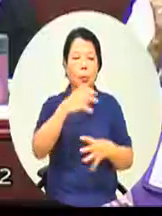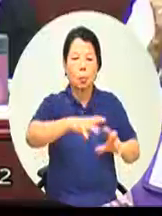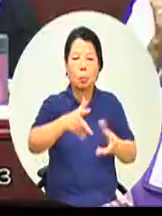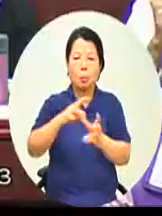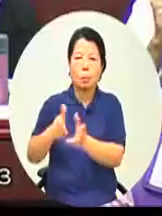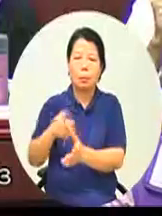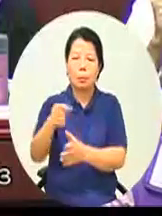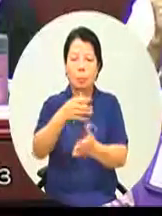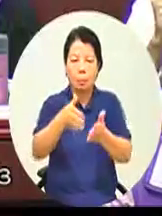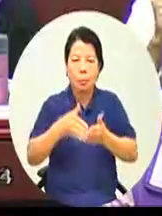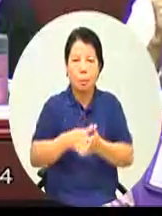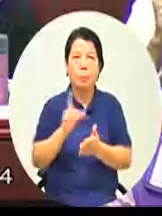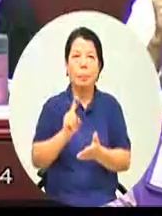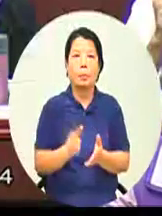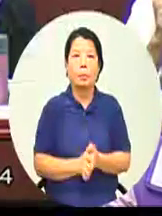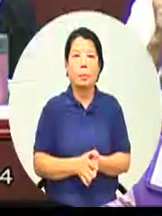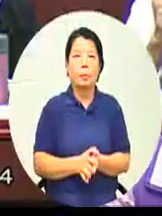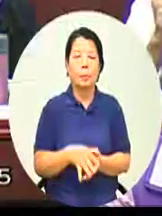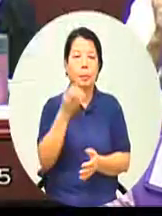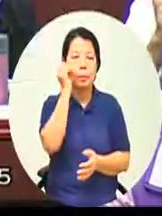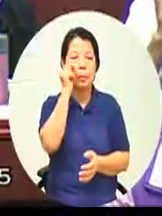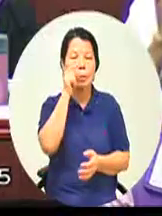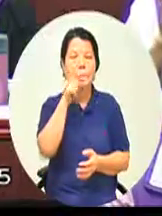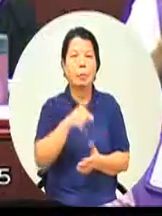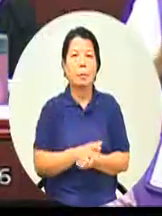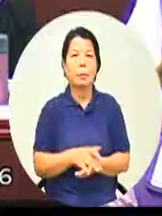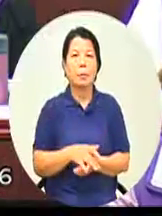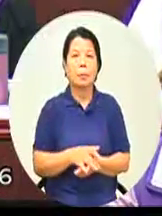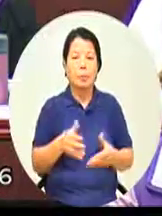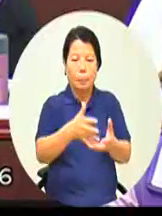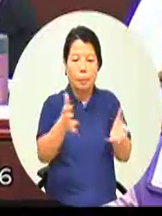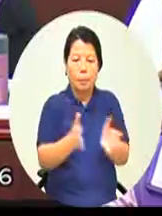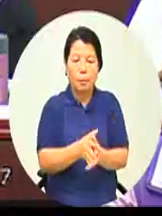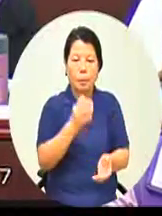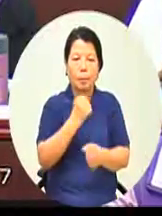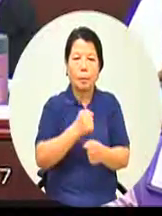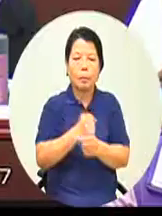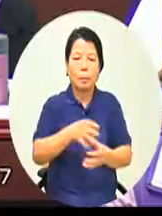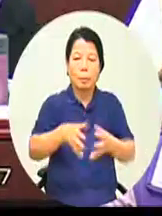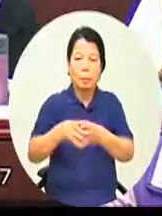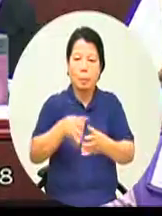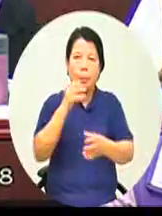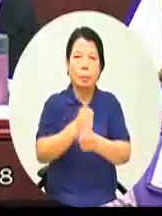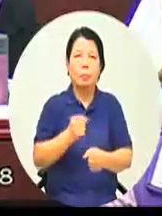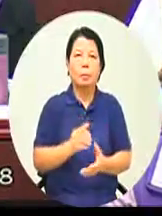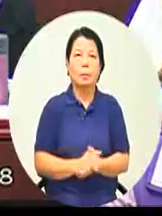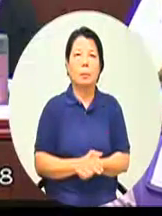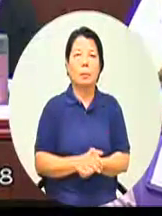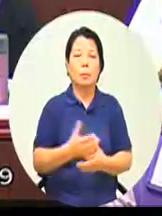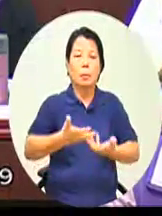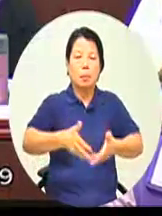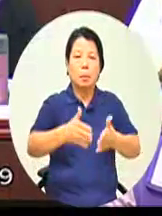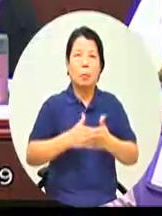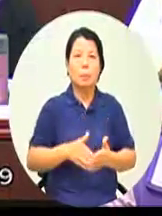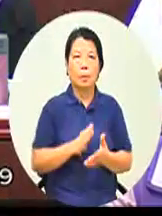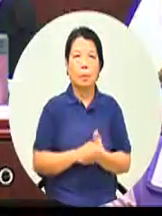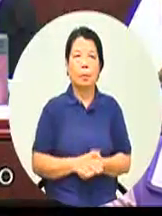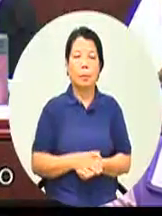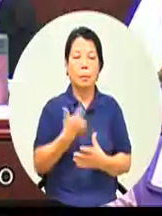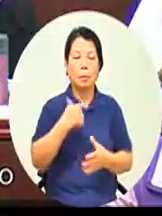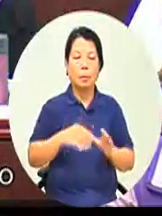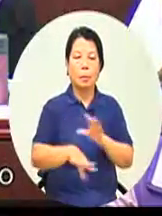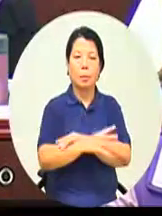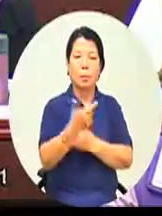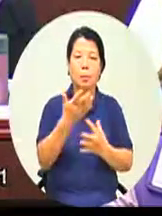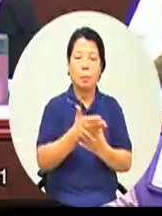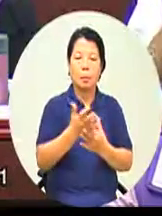需要跟我们来看的话，我们有一些地方可以来做一个结合。所以我们最重要的是。闲置空